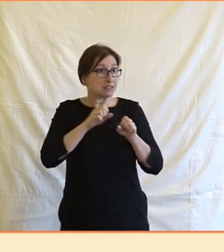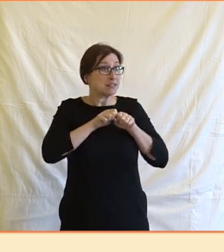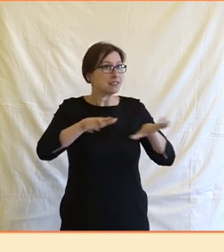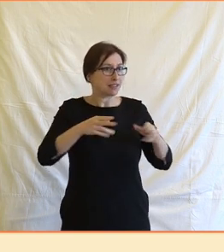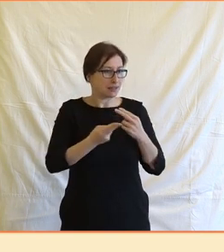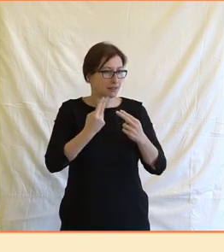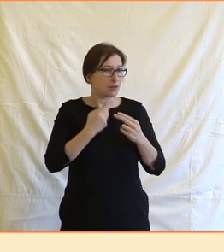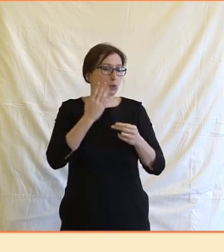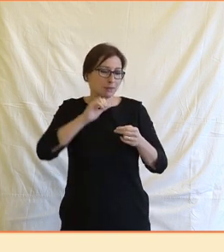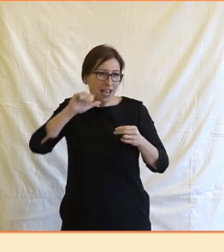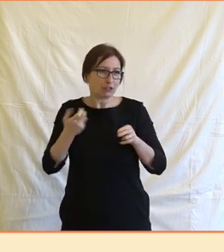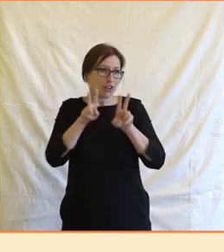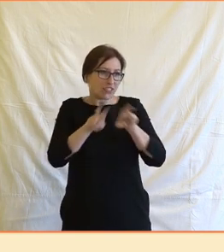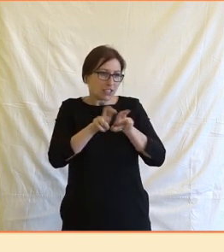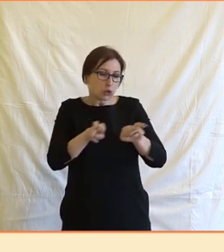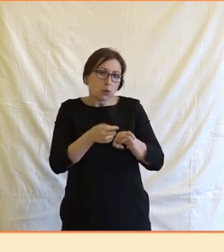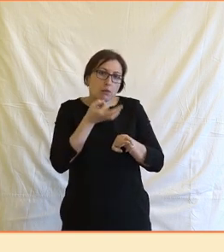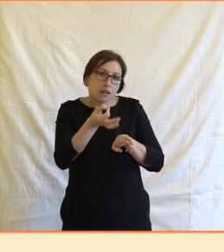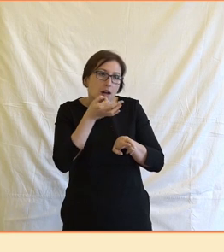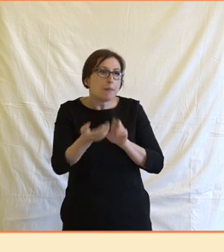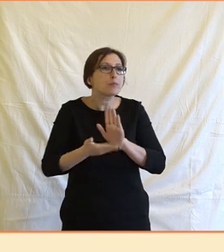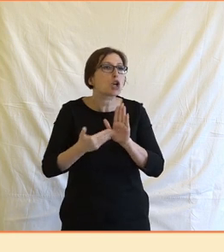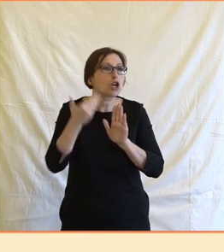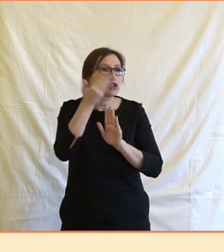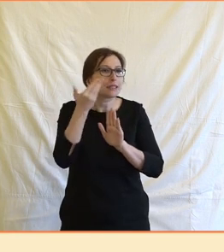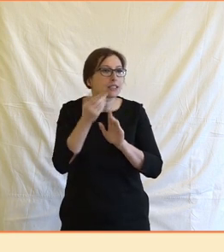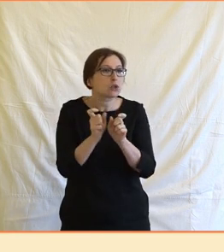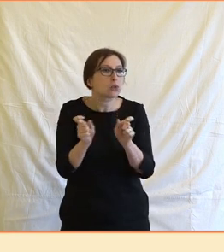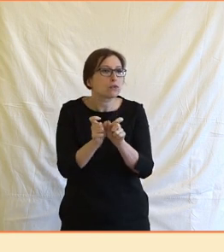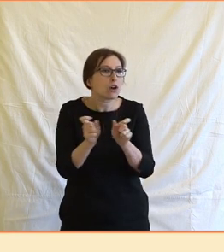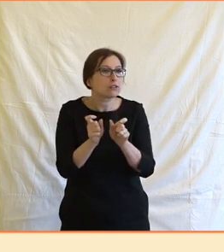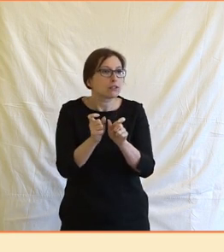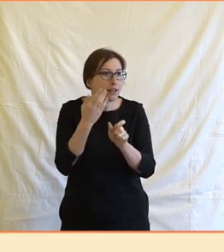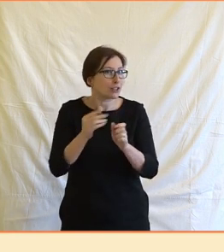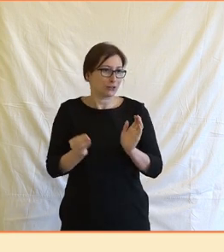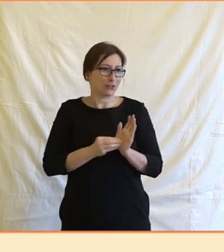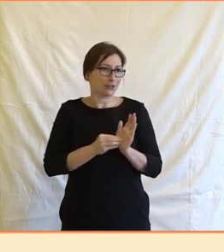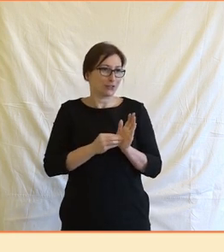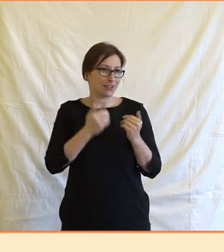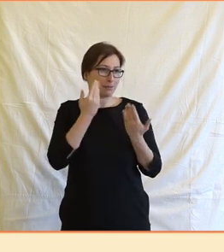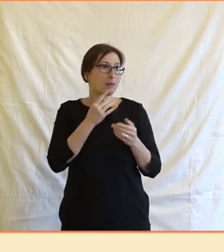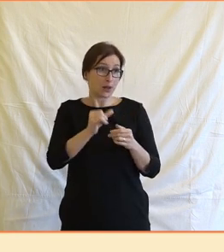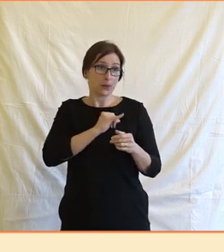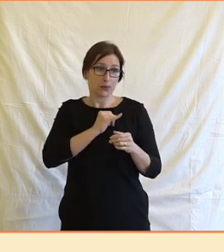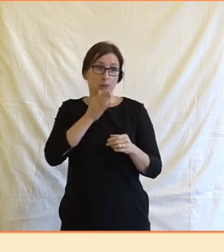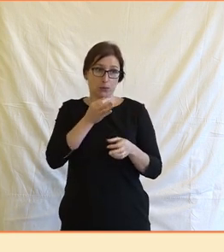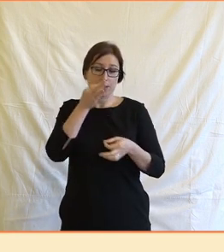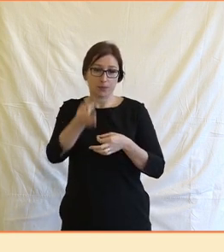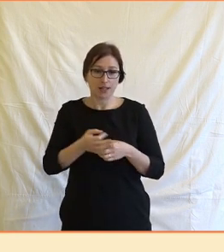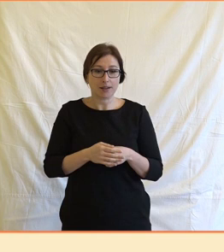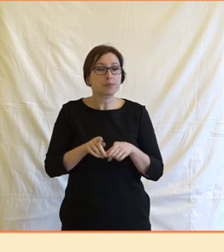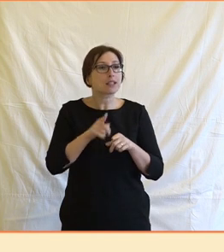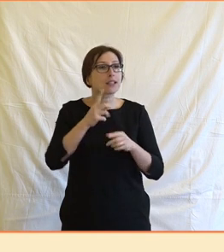dále věnovat, abychom případně zjistili příčiny tohoto negativního přístupu. Celkem